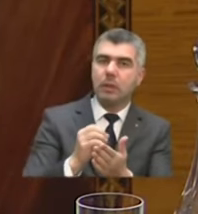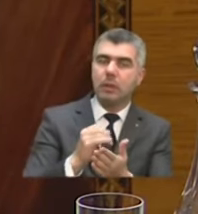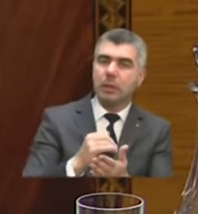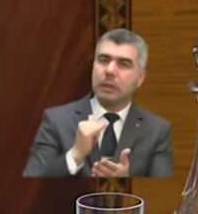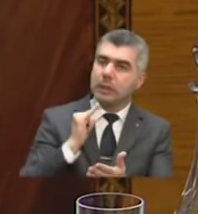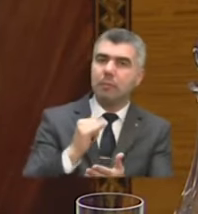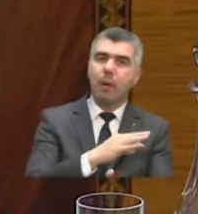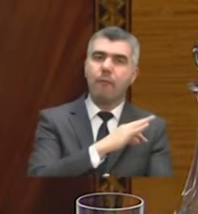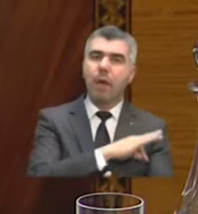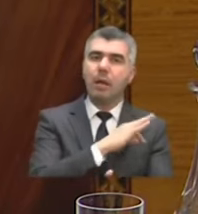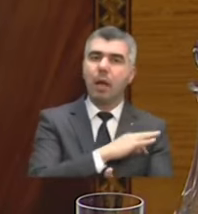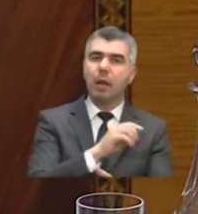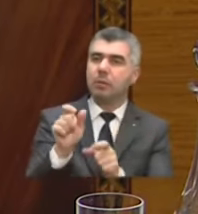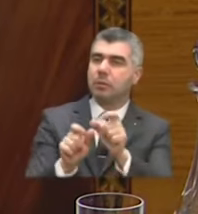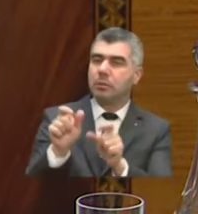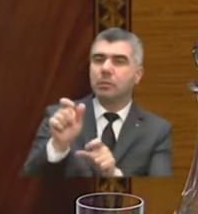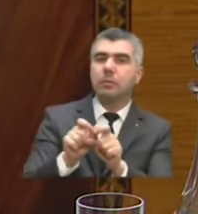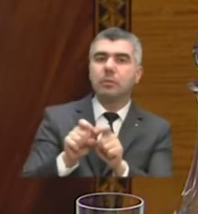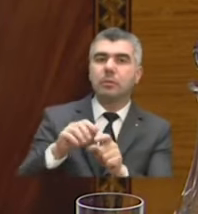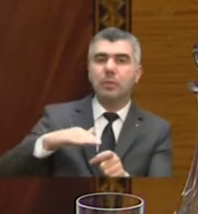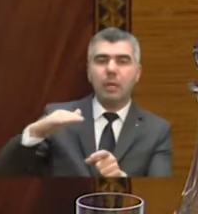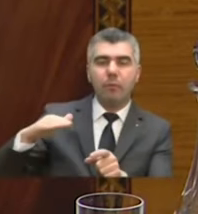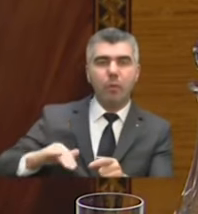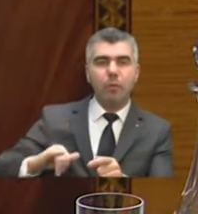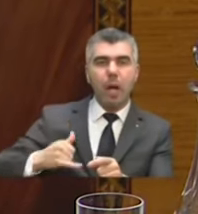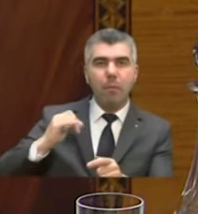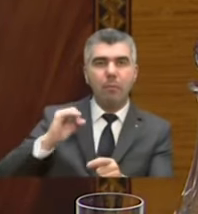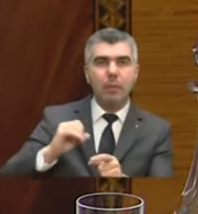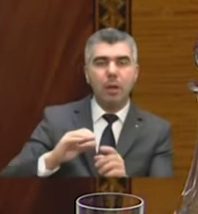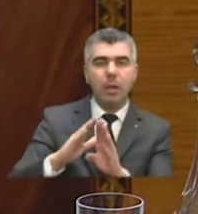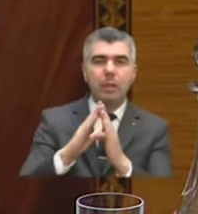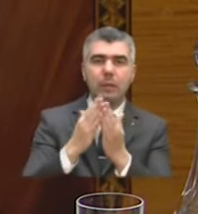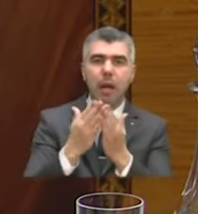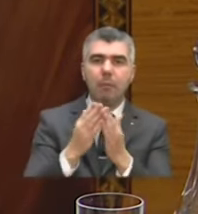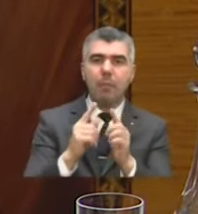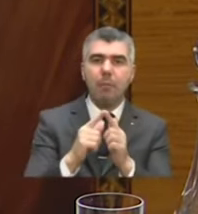استفادة التلاميذ من المقرر